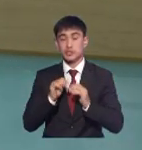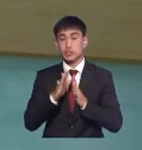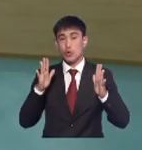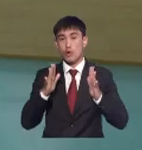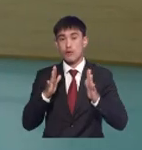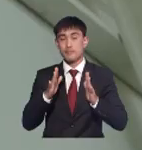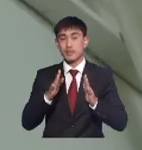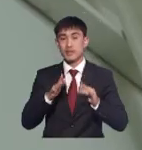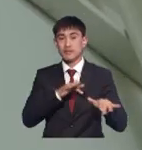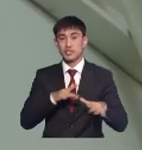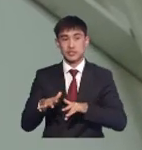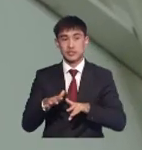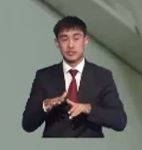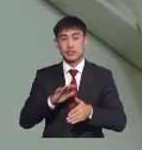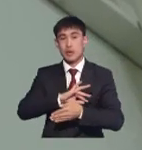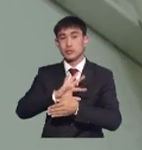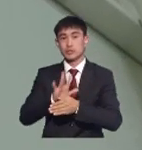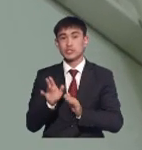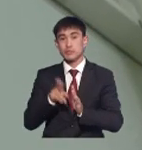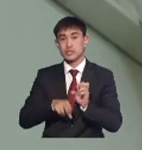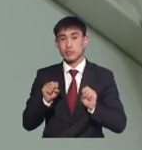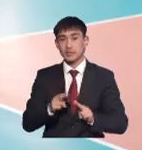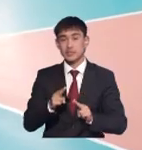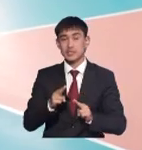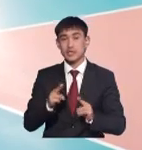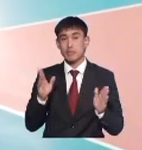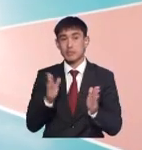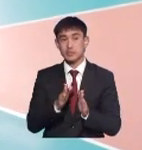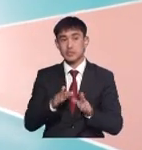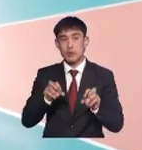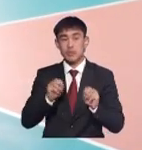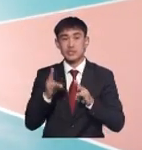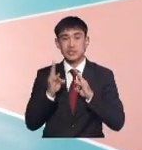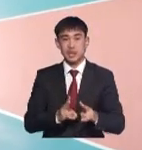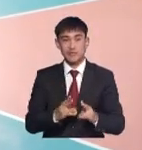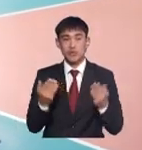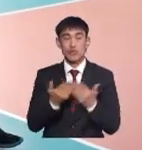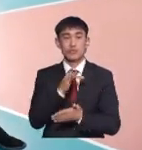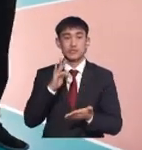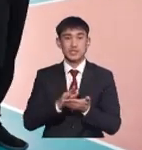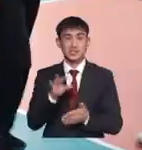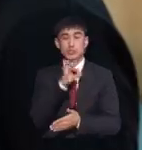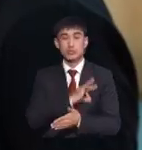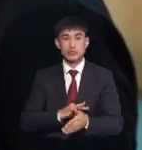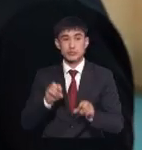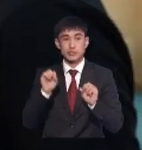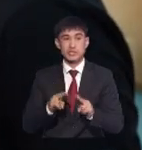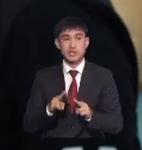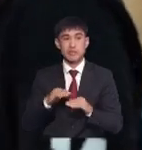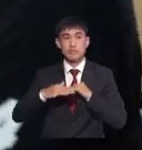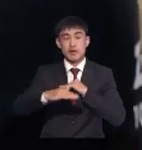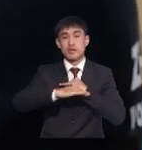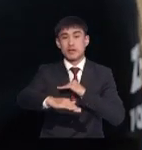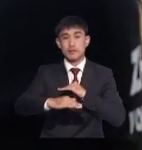широкого диапазона движений. Для обеспечения безопасности и минимизации риска травм в новом центре использована специальная